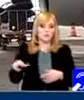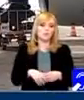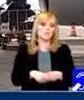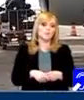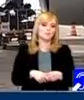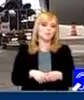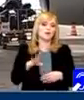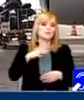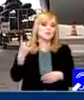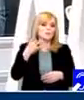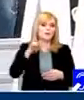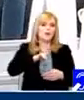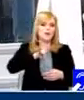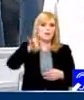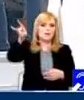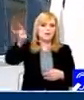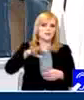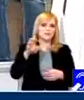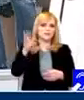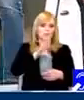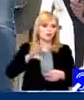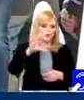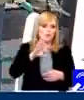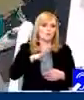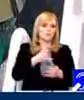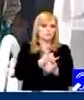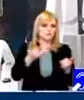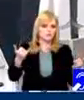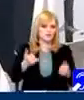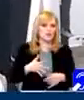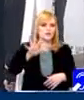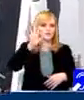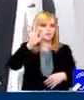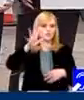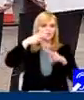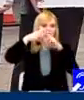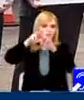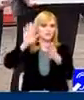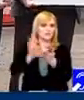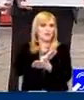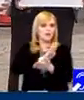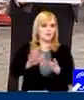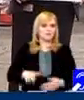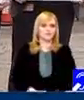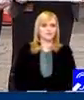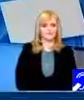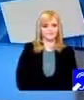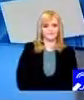regiune. Lufthansa este prima linie aeriană din Europa, căreia i-au fost acordate 5 stele de calitate conform evaluării